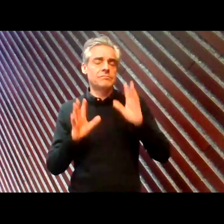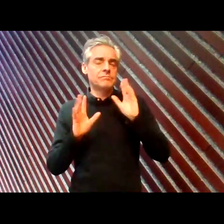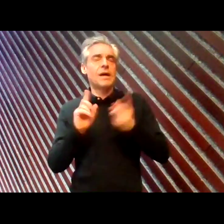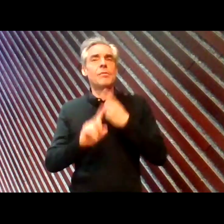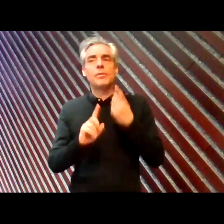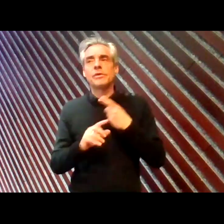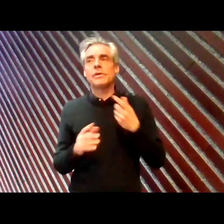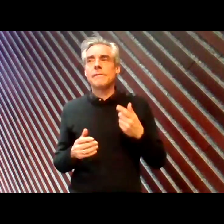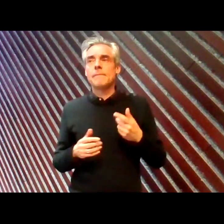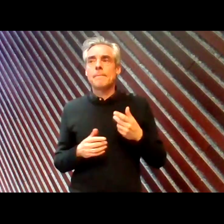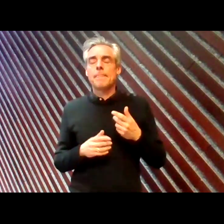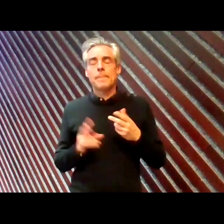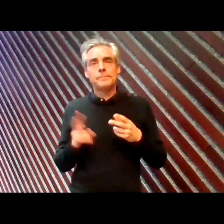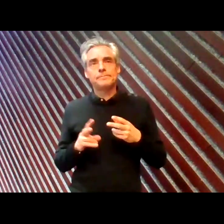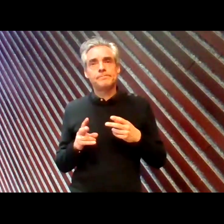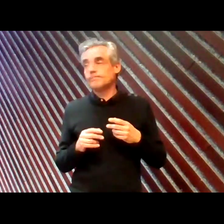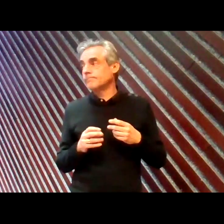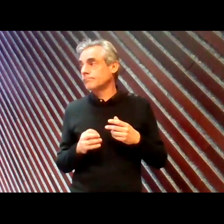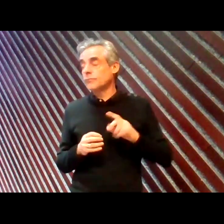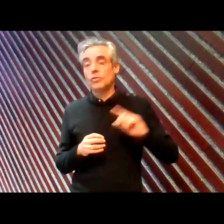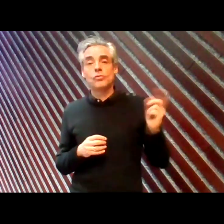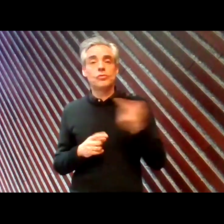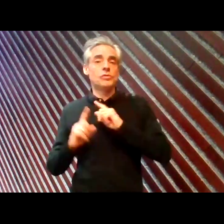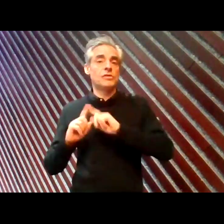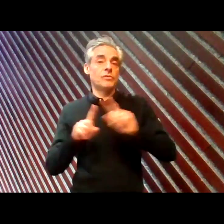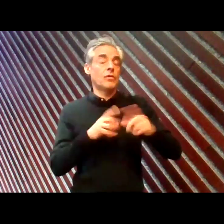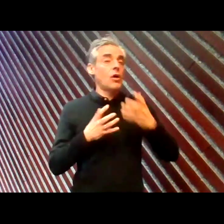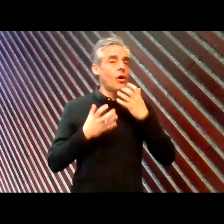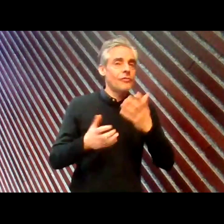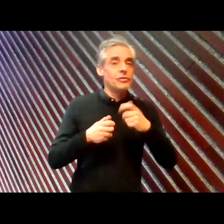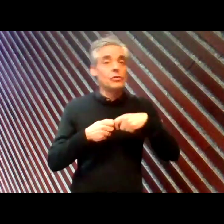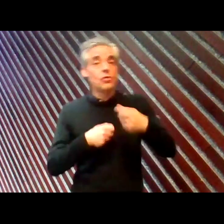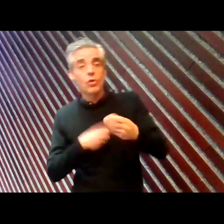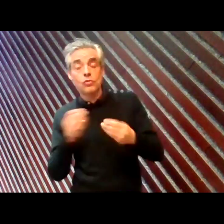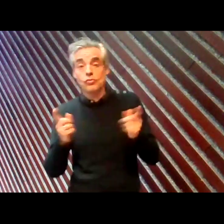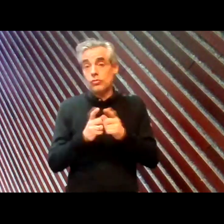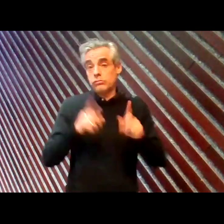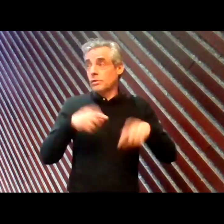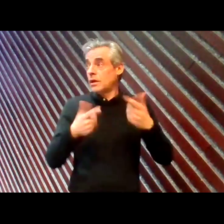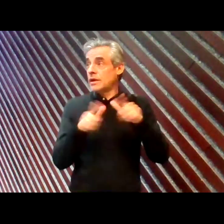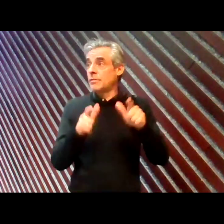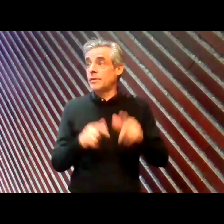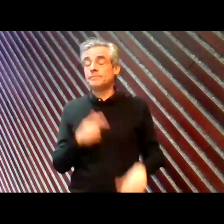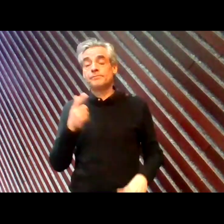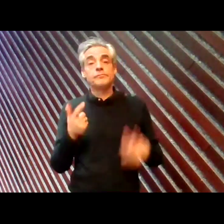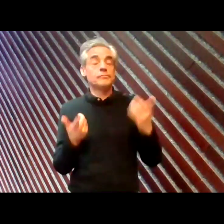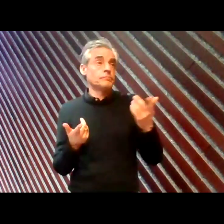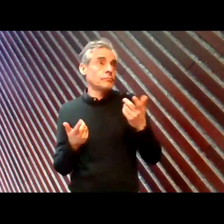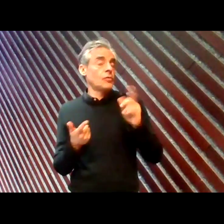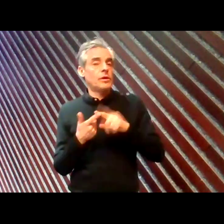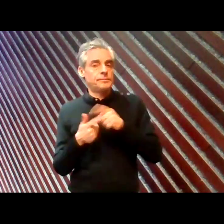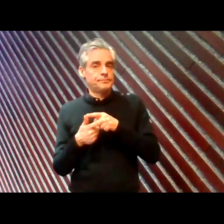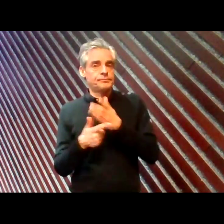vraiment être là-dessus voilà on est tous différents on a envie de faire des choses un peu différentes deux c'est comme dire